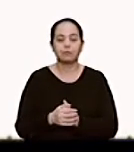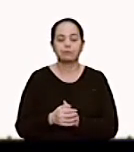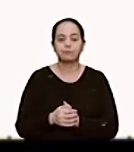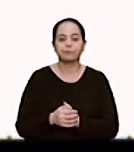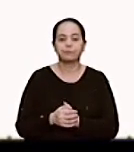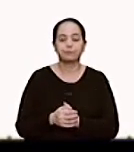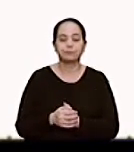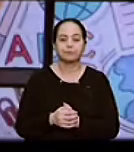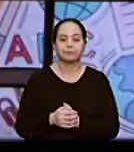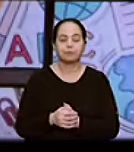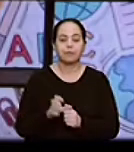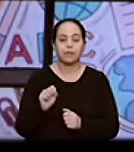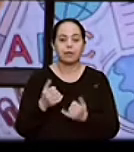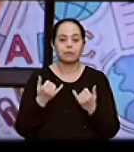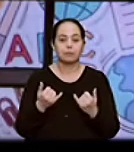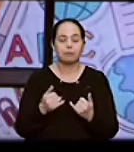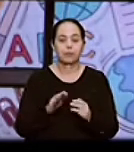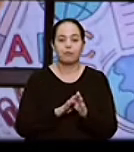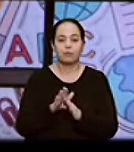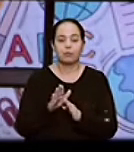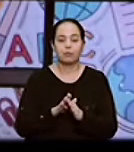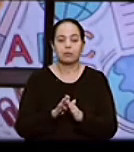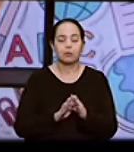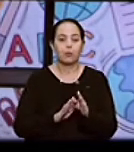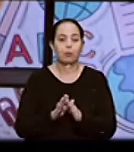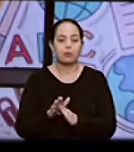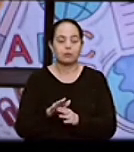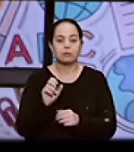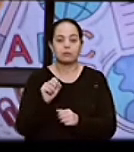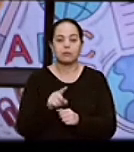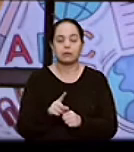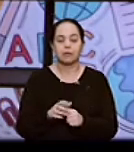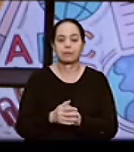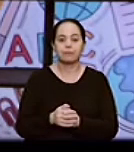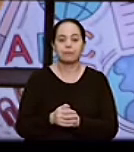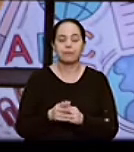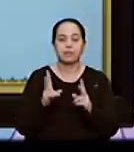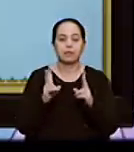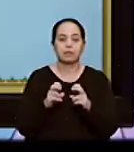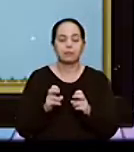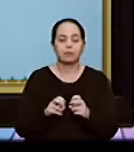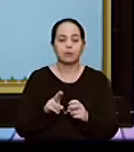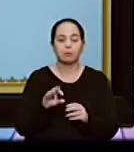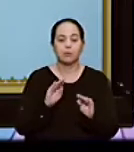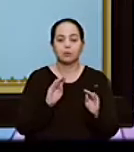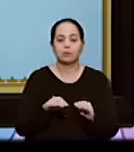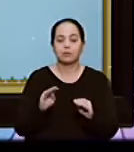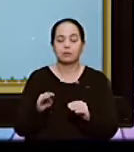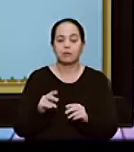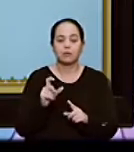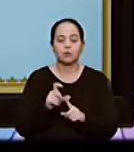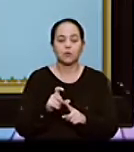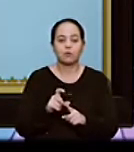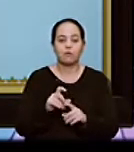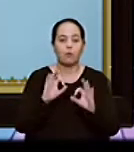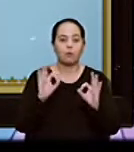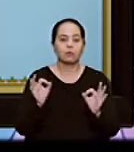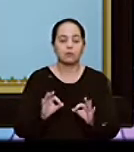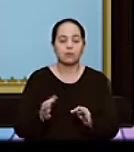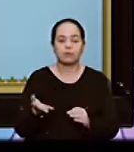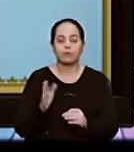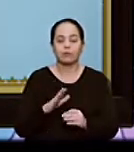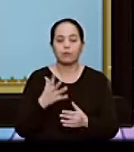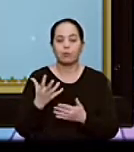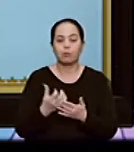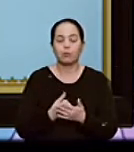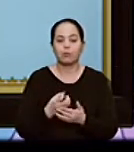падежа. А теперь выполняем дополнительные задания. Разбираем по составу слово «осенним».